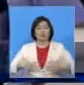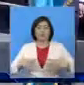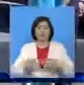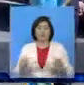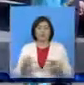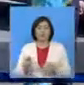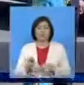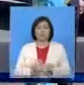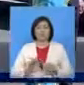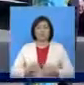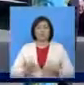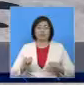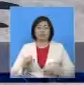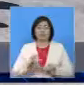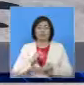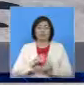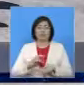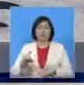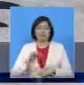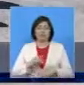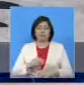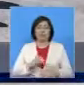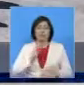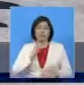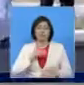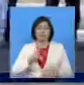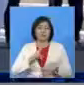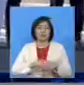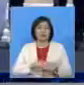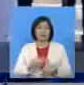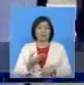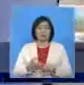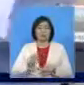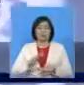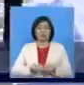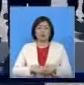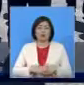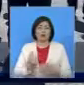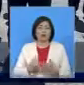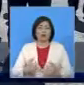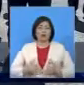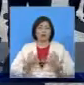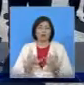детей. Аким район отметил, что профессия полицейского нелегка, но почетна.